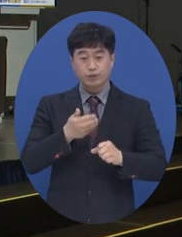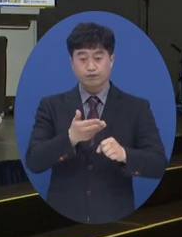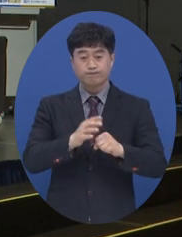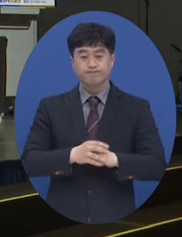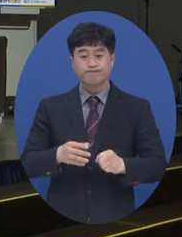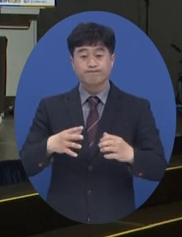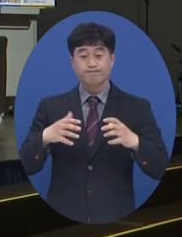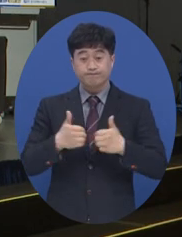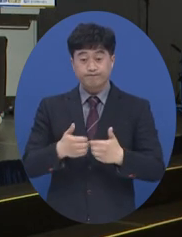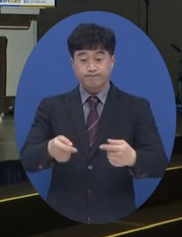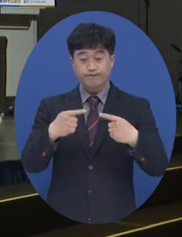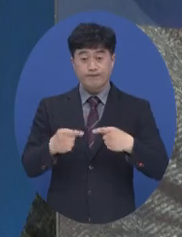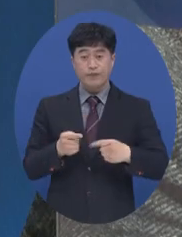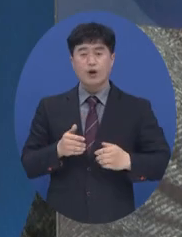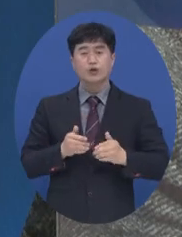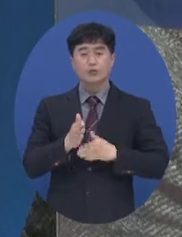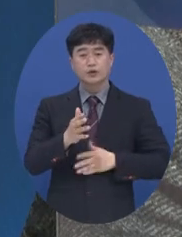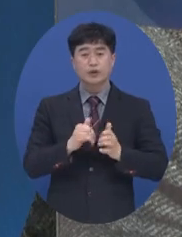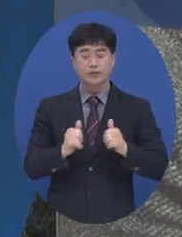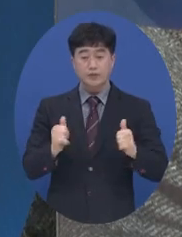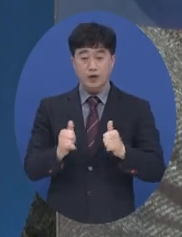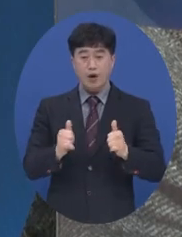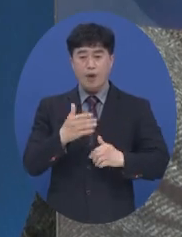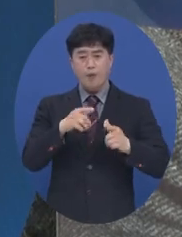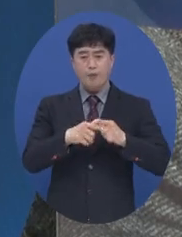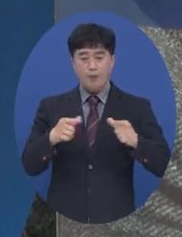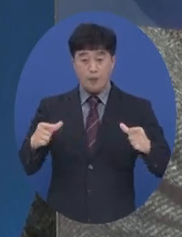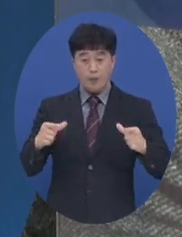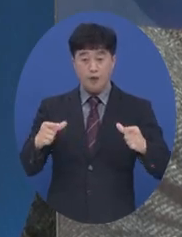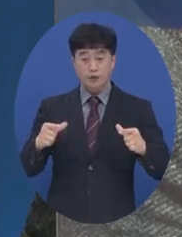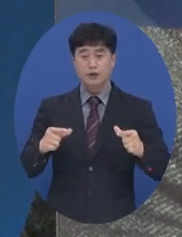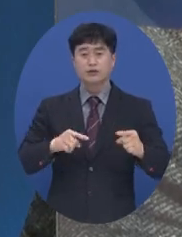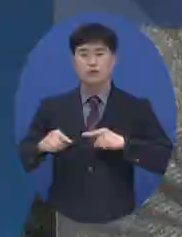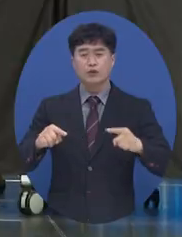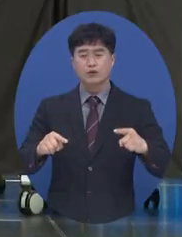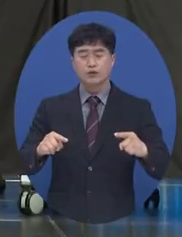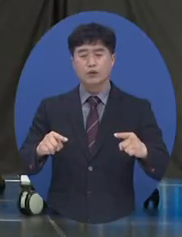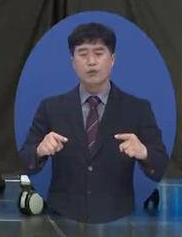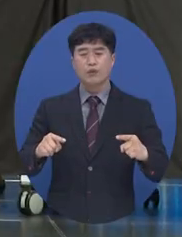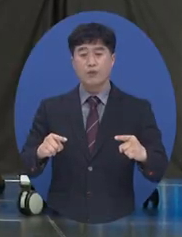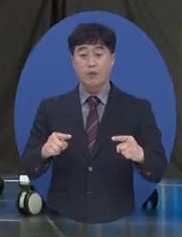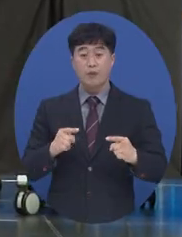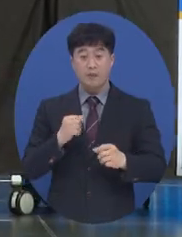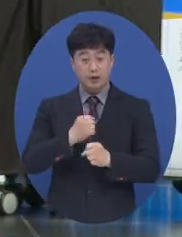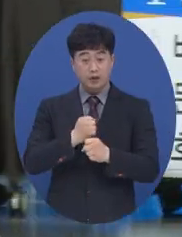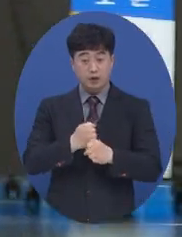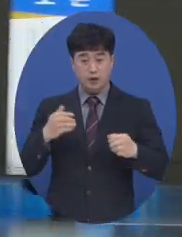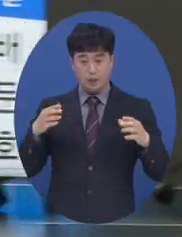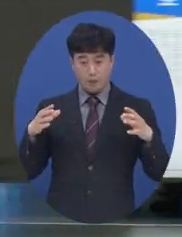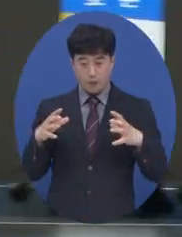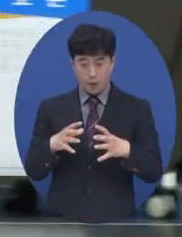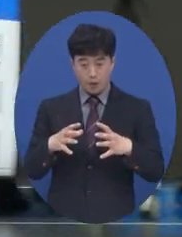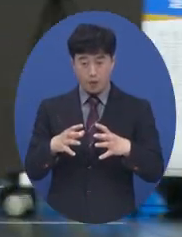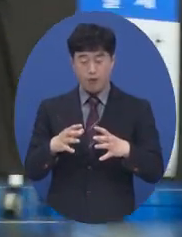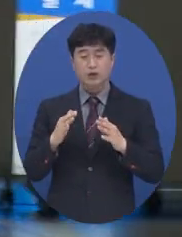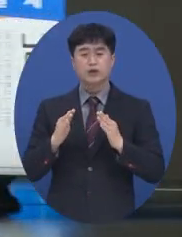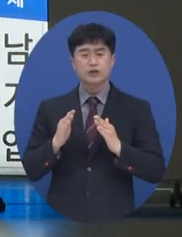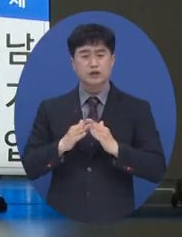참석한 국내외 전문가들은 주택 정책을 보편적 복지 정책으로 전환해야 한다는데 입을 모았고 주거 문제 해결을 위한